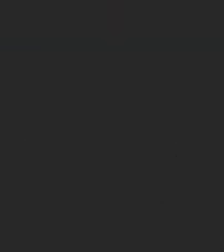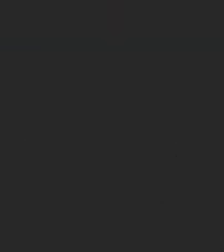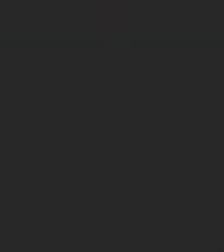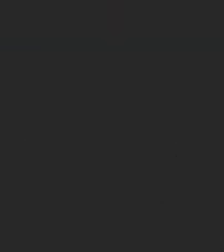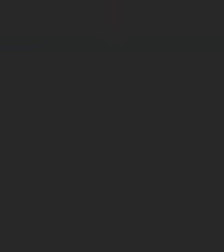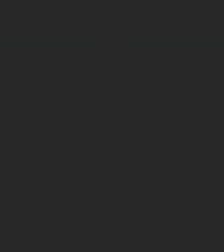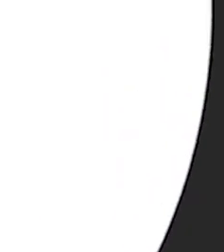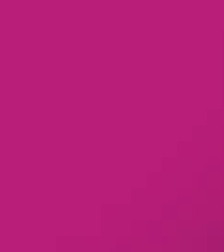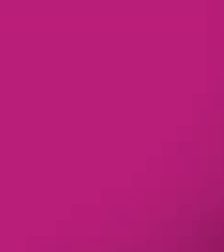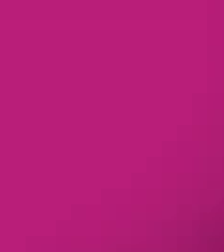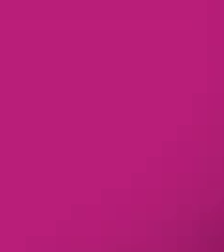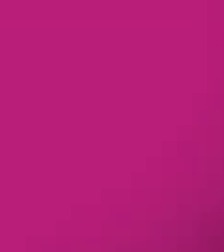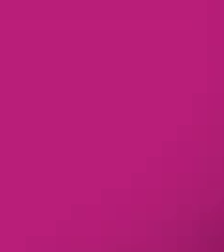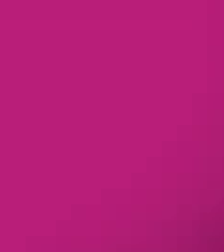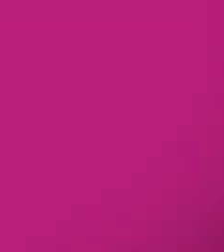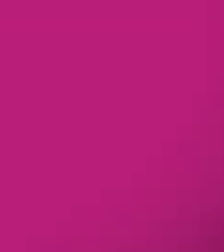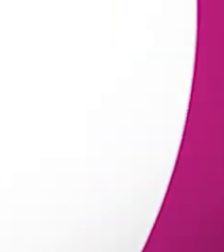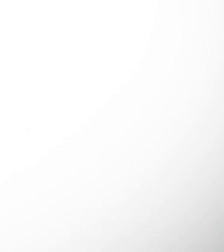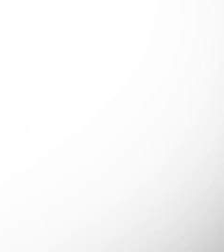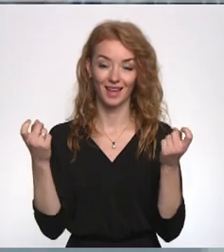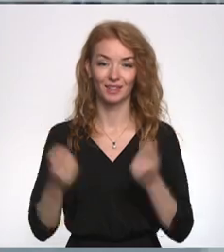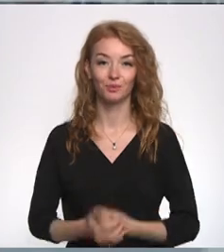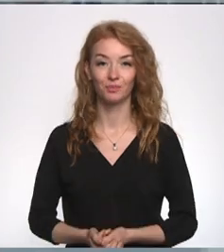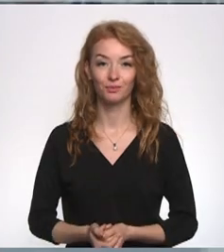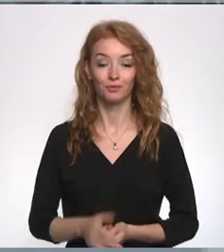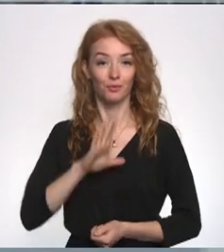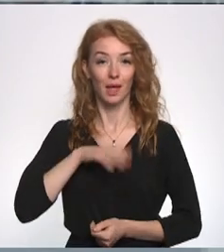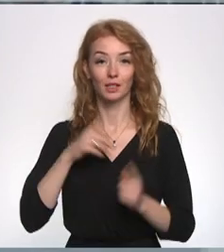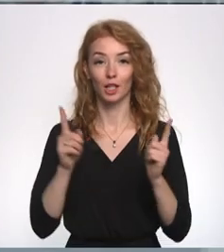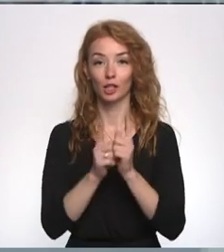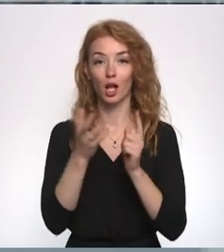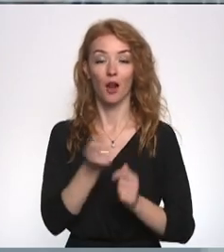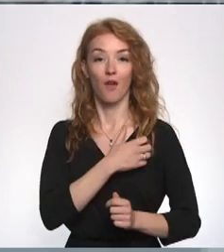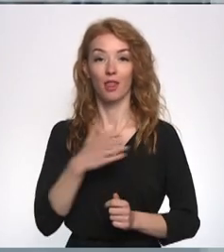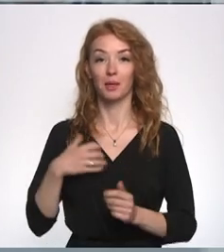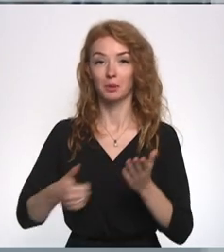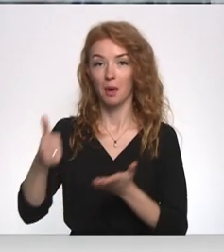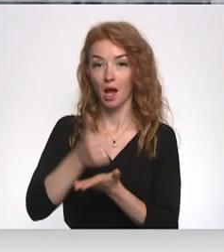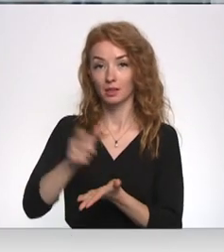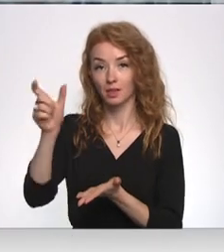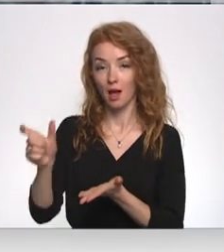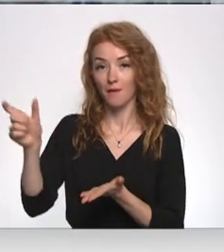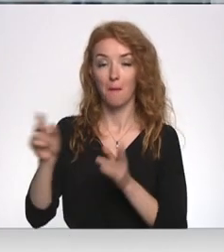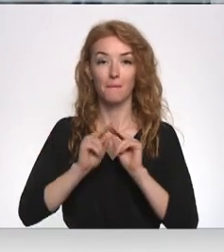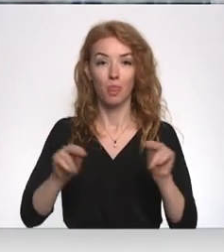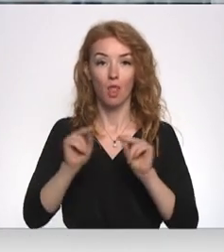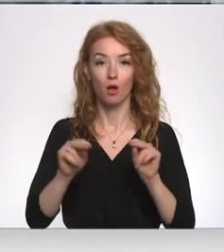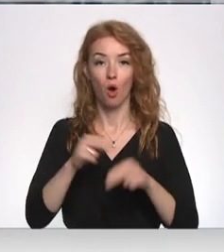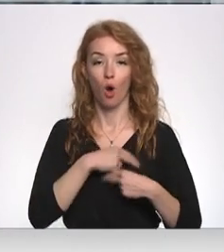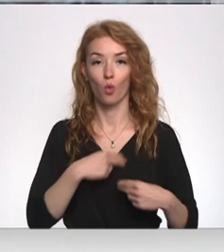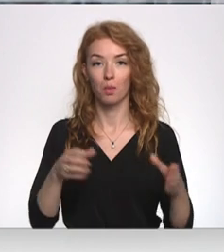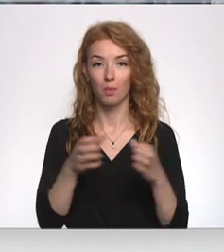Re, viss ēters ir te! Pēc tikšanās ar valdības pārstāvjiem, pedagogu arodbiedrība šovakar